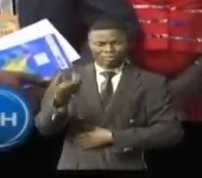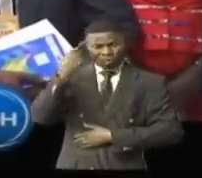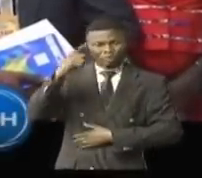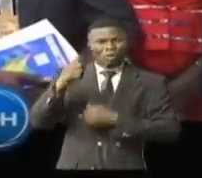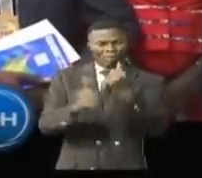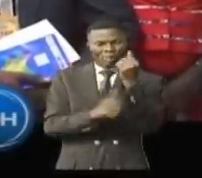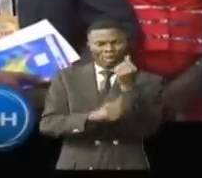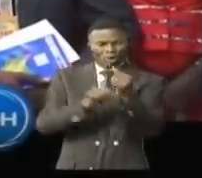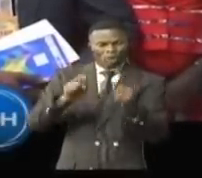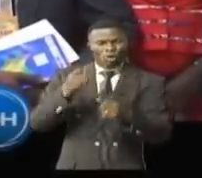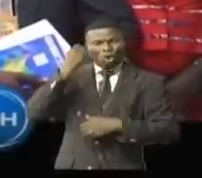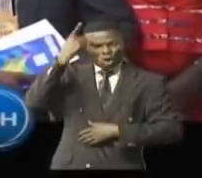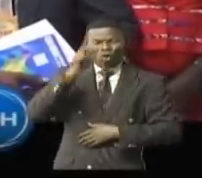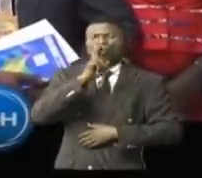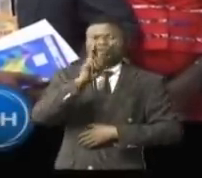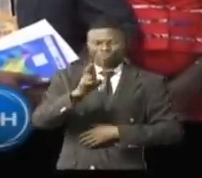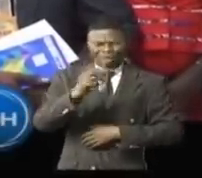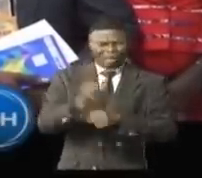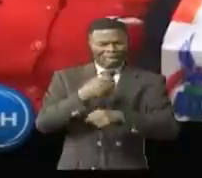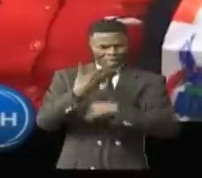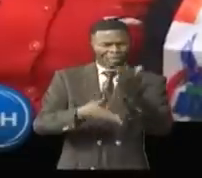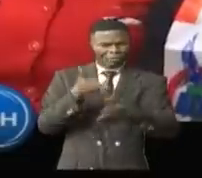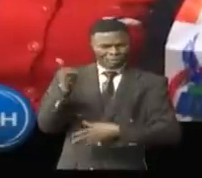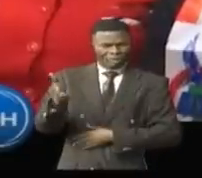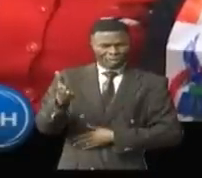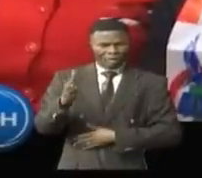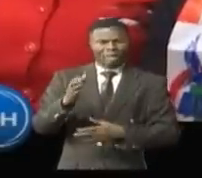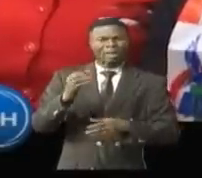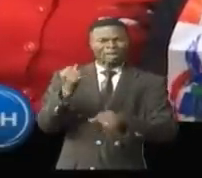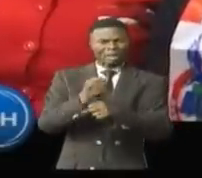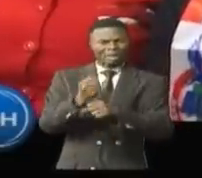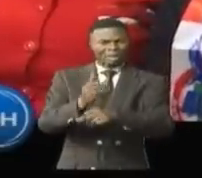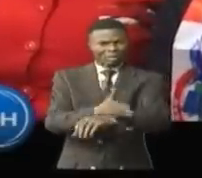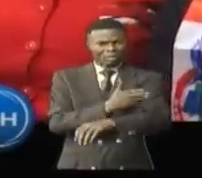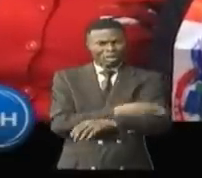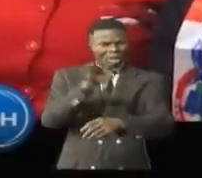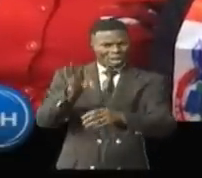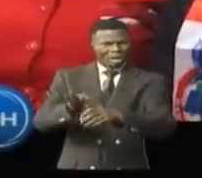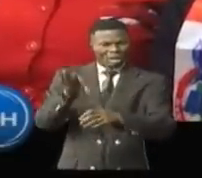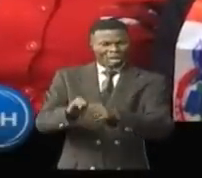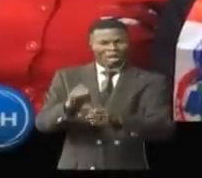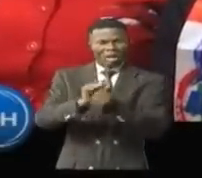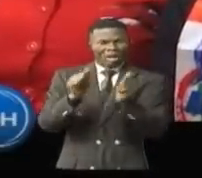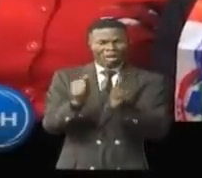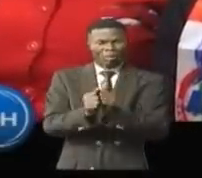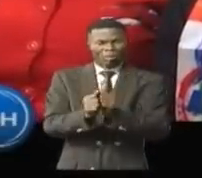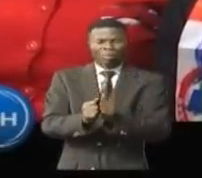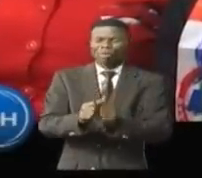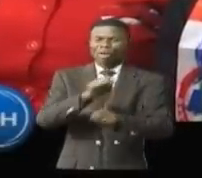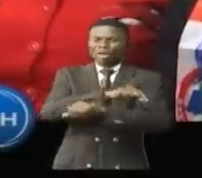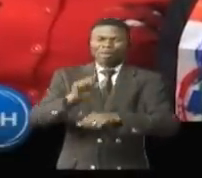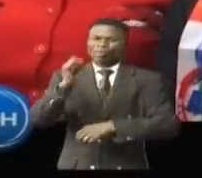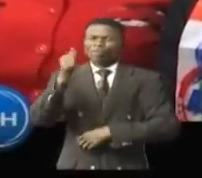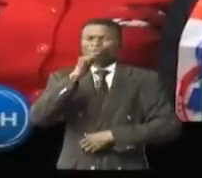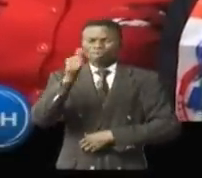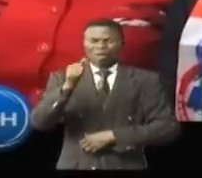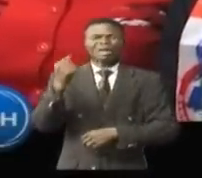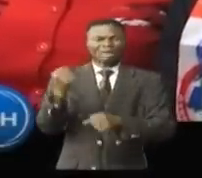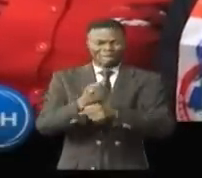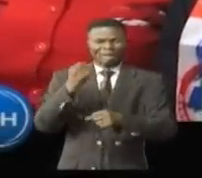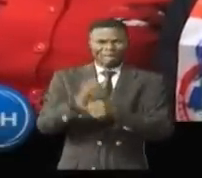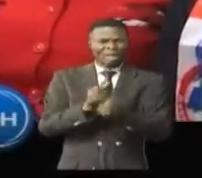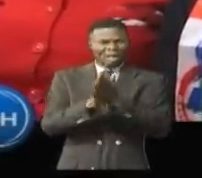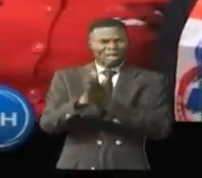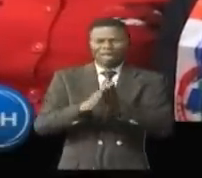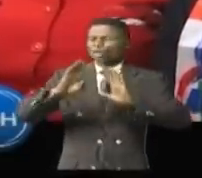gens comprennent réellement ce qui se passe. Le processus électoral n'est pas l'affaire de la CENI, c'est un processus qui